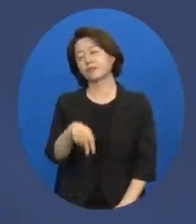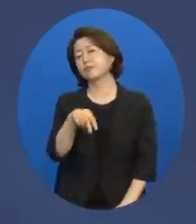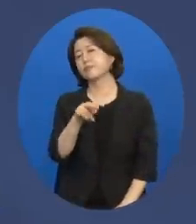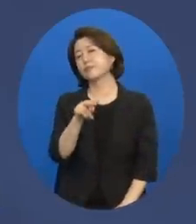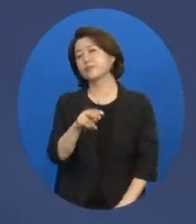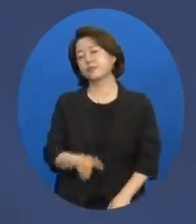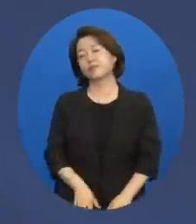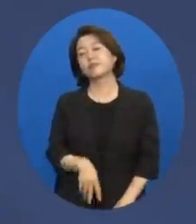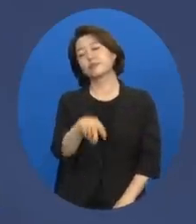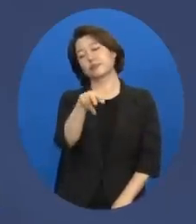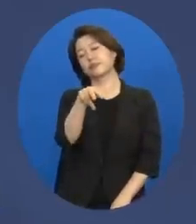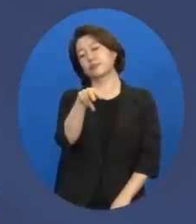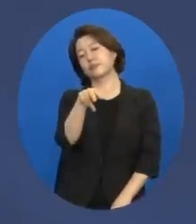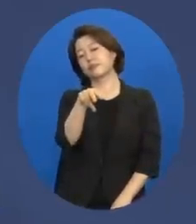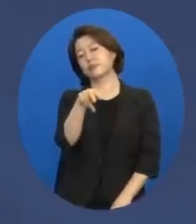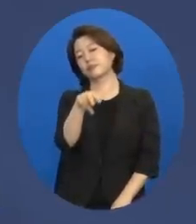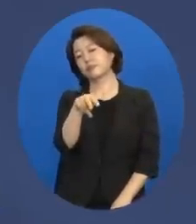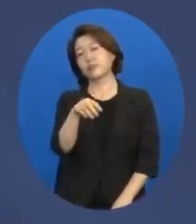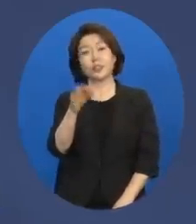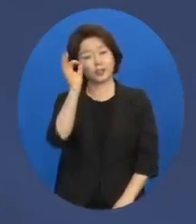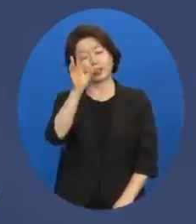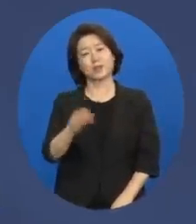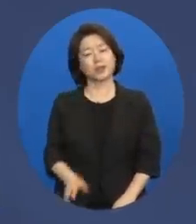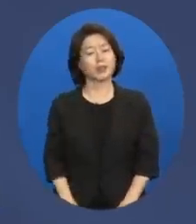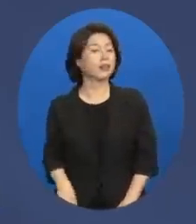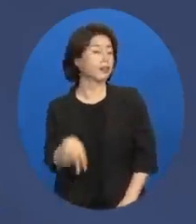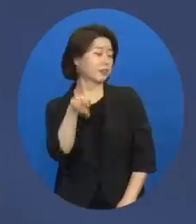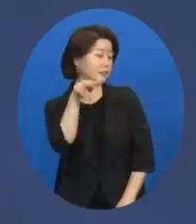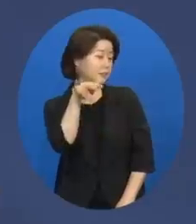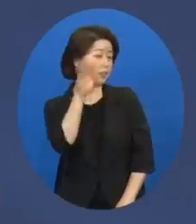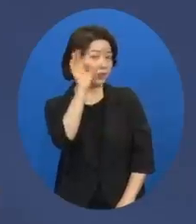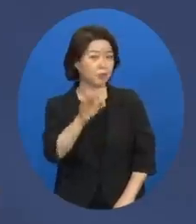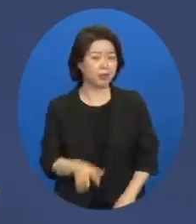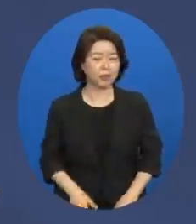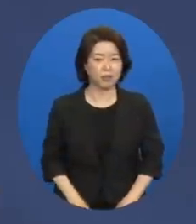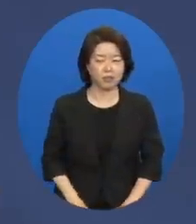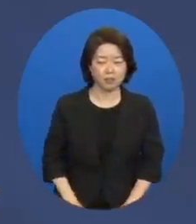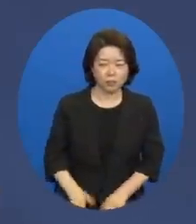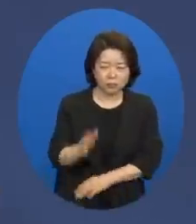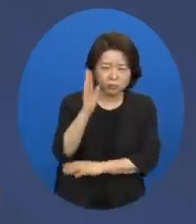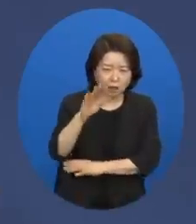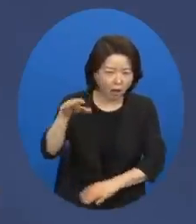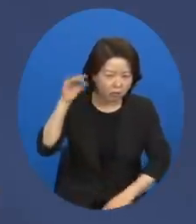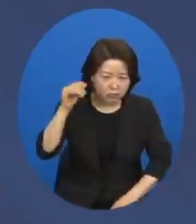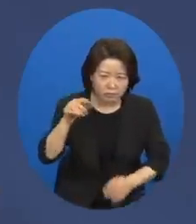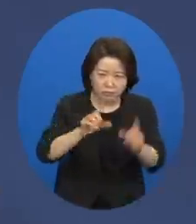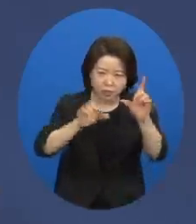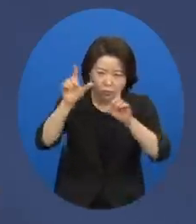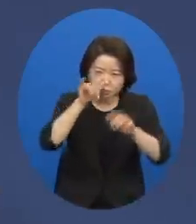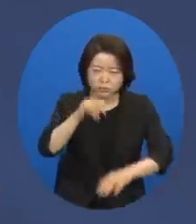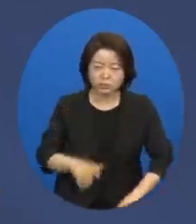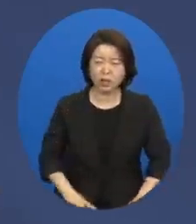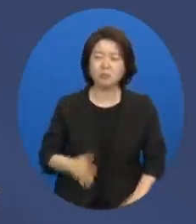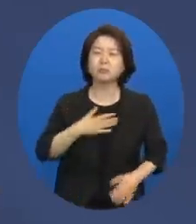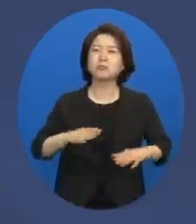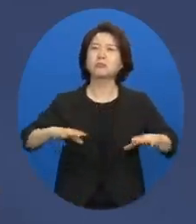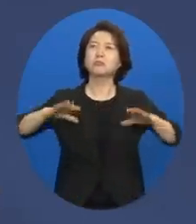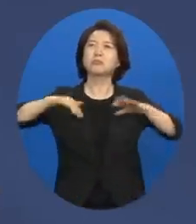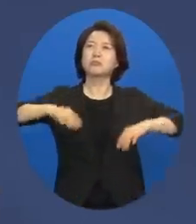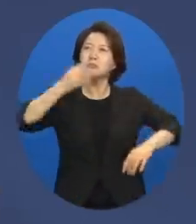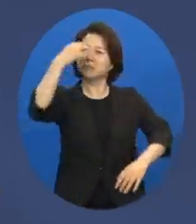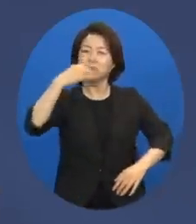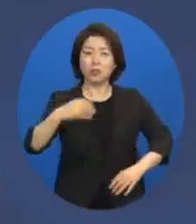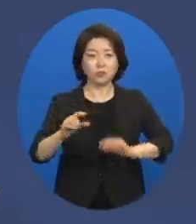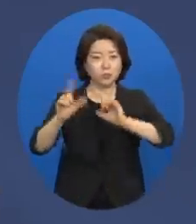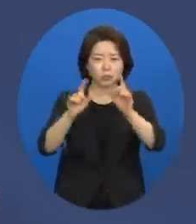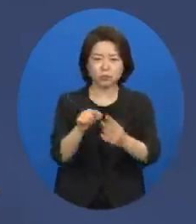이렇게 살짝 내려보면서 이렇게 그러니까 이건 강의를 들으러 온 건지 아니면 자신들을 과시하러 온 건지 알 수가 없는